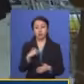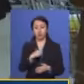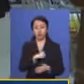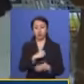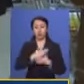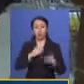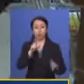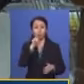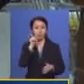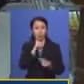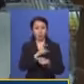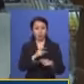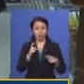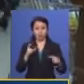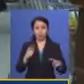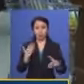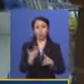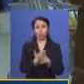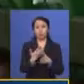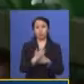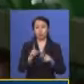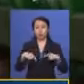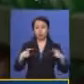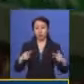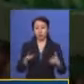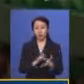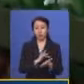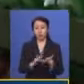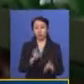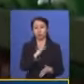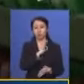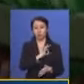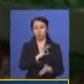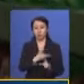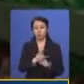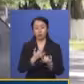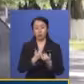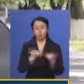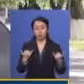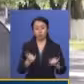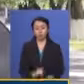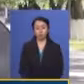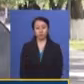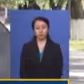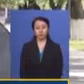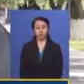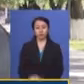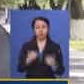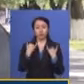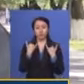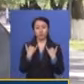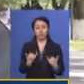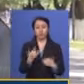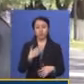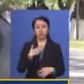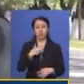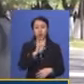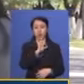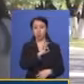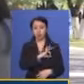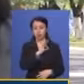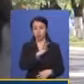более молодое охотно с помощью различных приложений пользуется этими услугами. В данный момент я вот использовала только что